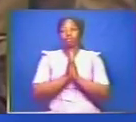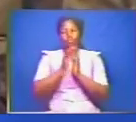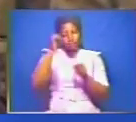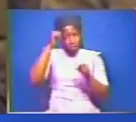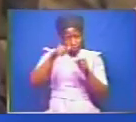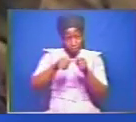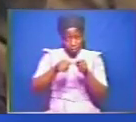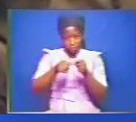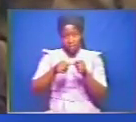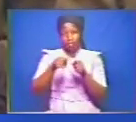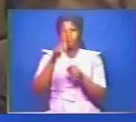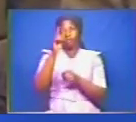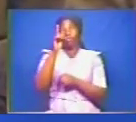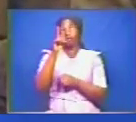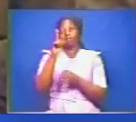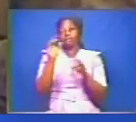tukumbuke,